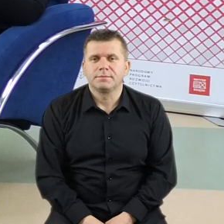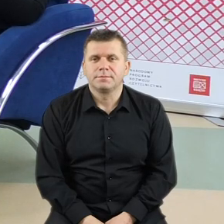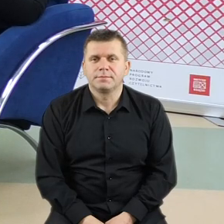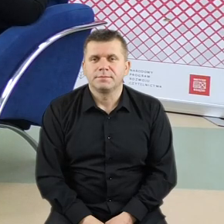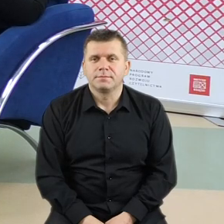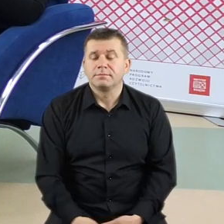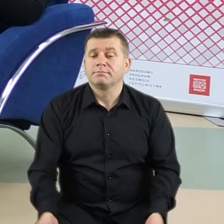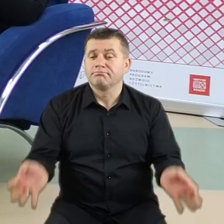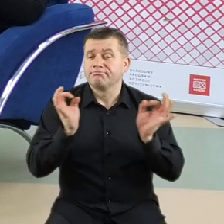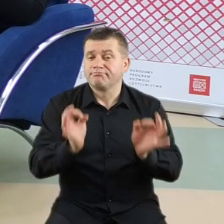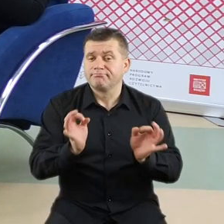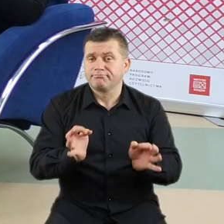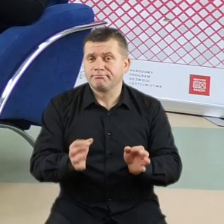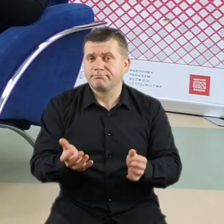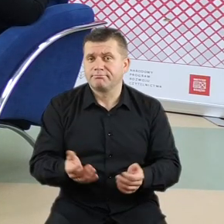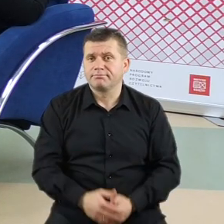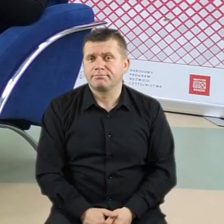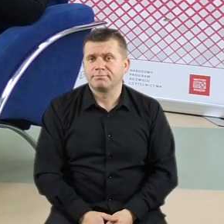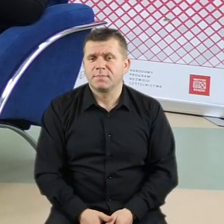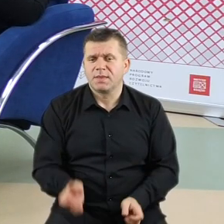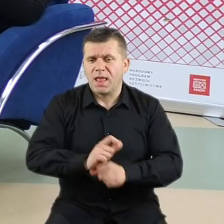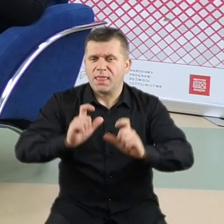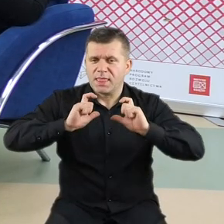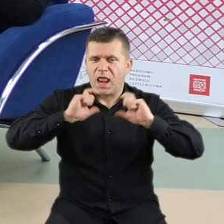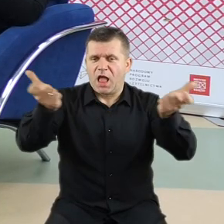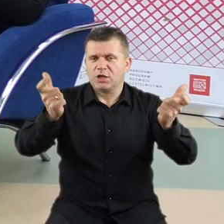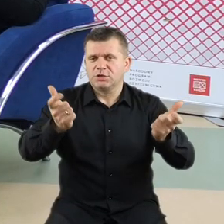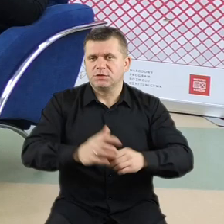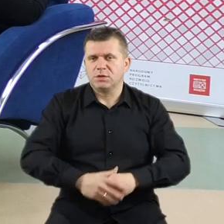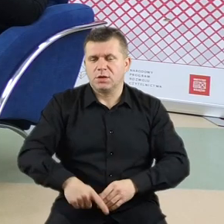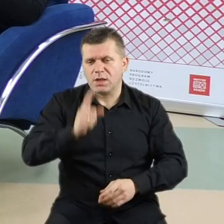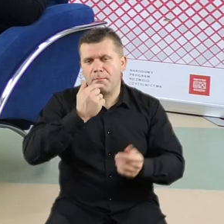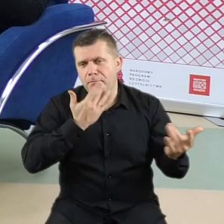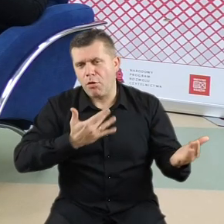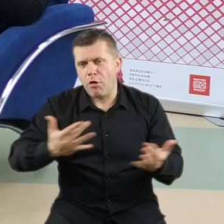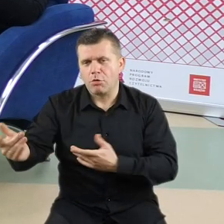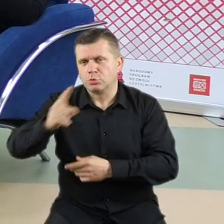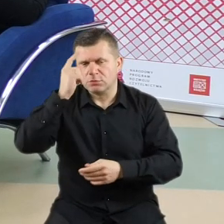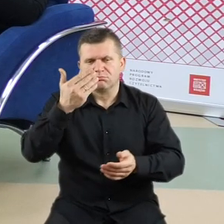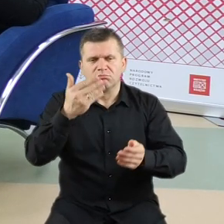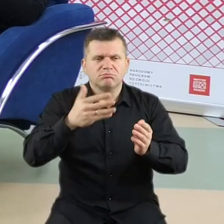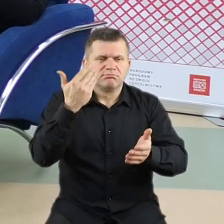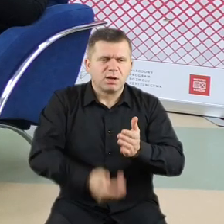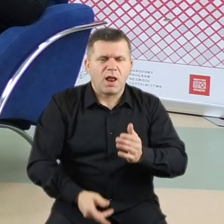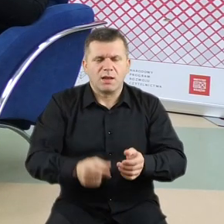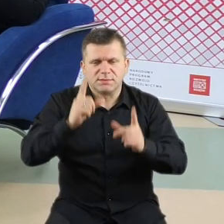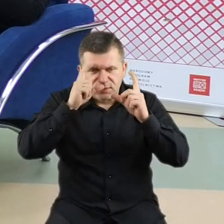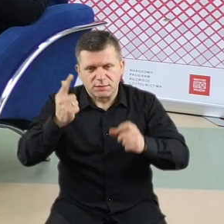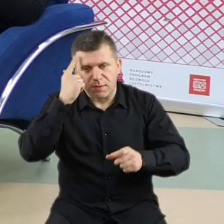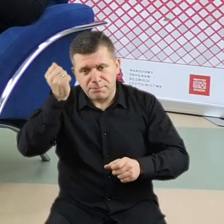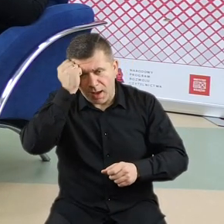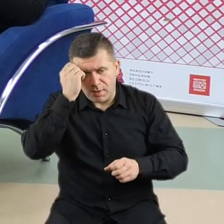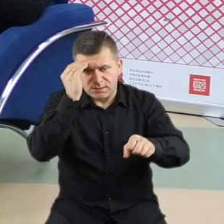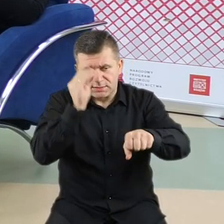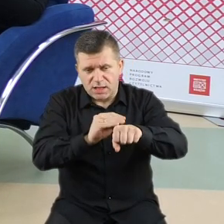W tej chwili, kiedy jest jakieś tragiczne wydarzenie, jest pożar, ludzie tracą swój dobytek, zdjęcia, pamiątki, zaleca